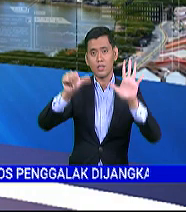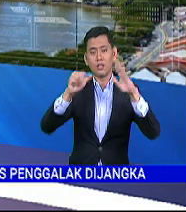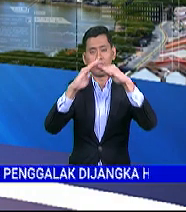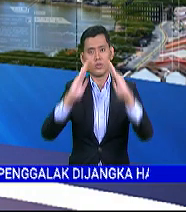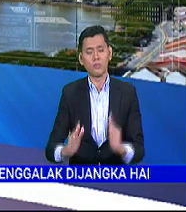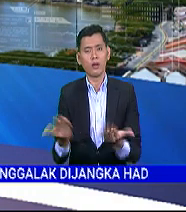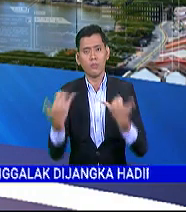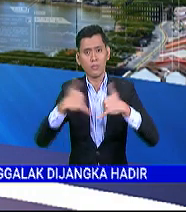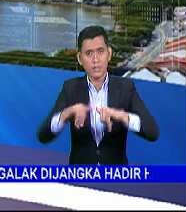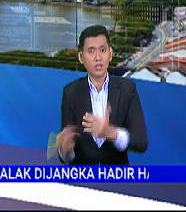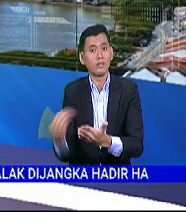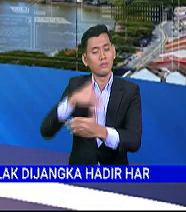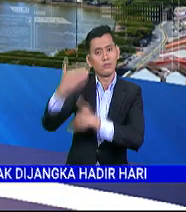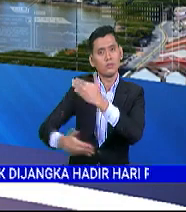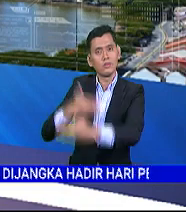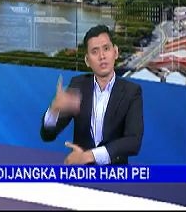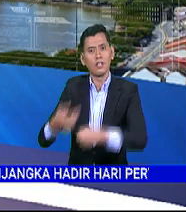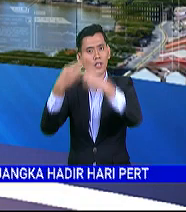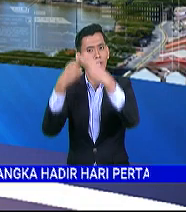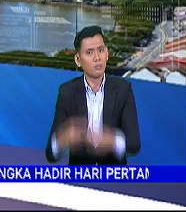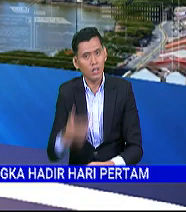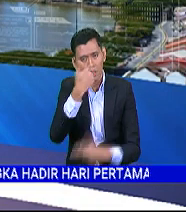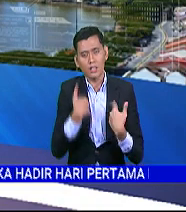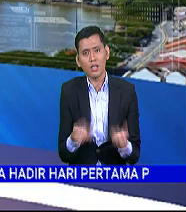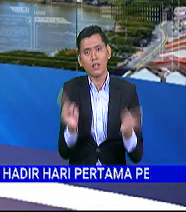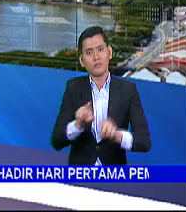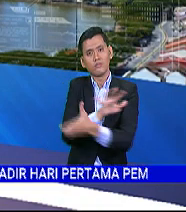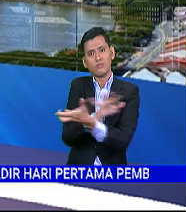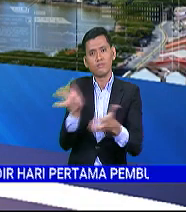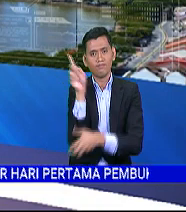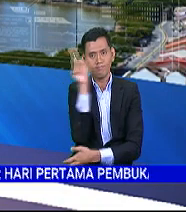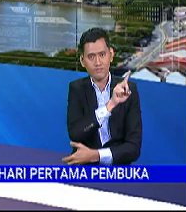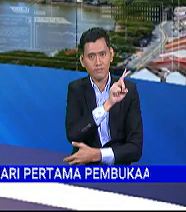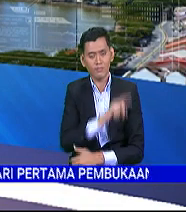lagi masih dalam proses dibaiki kerana mengalami kerosakan teruk.